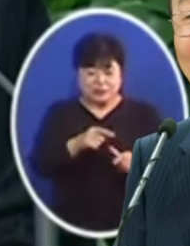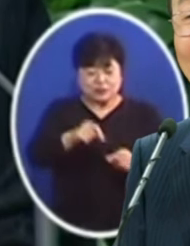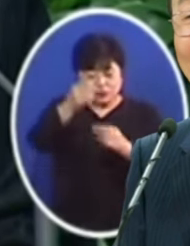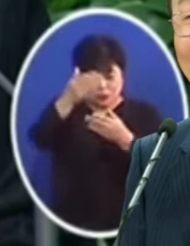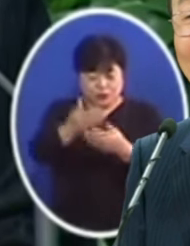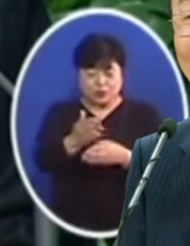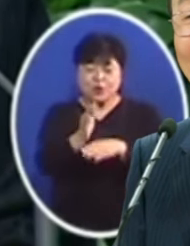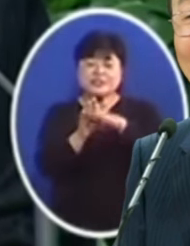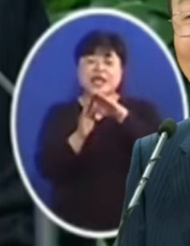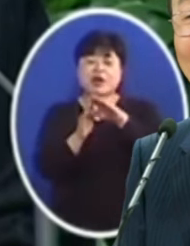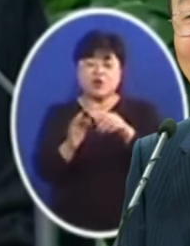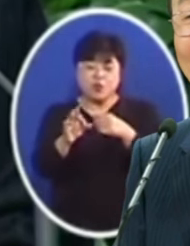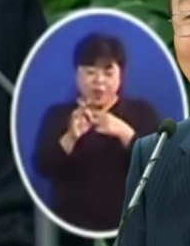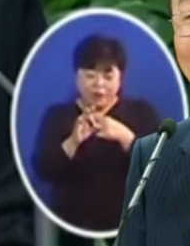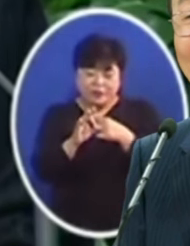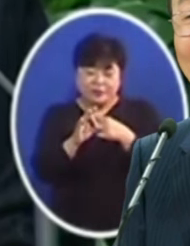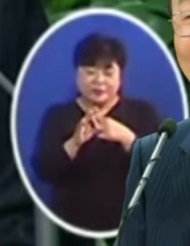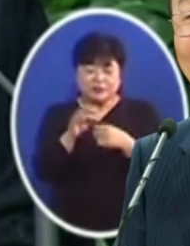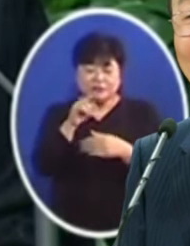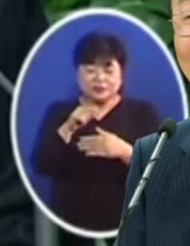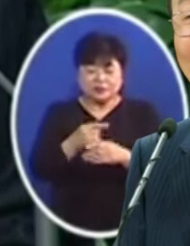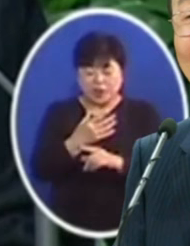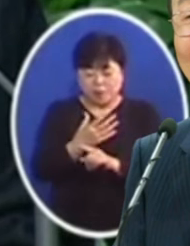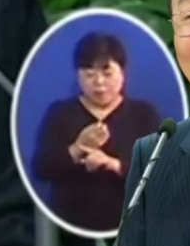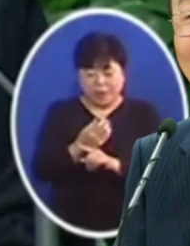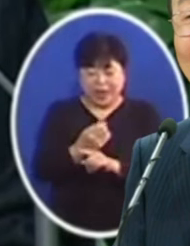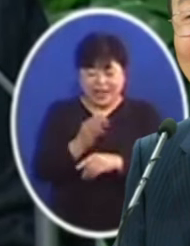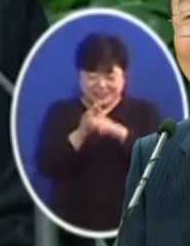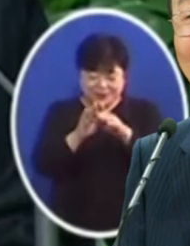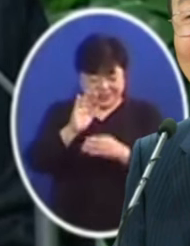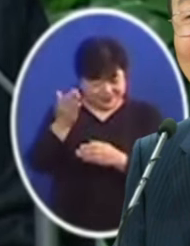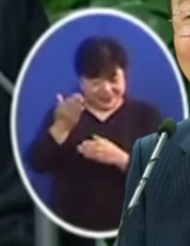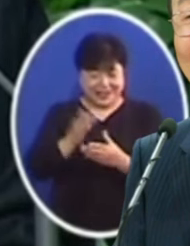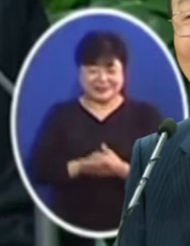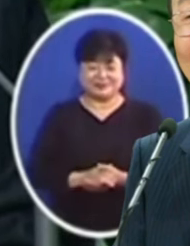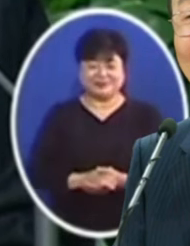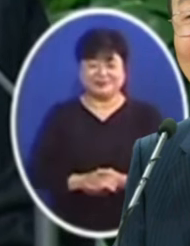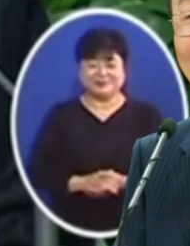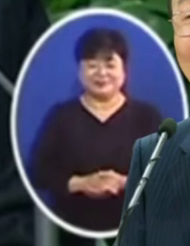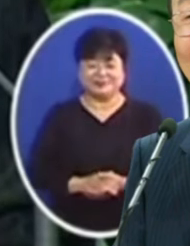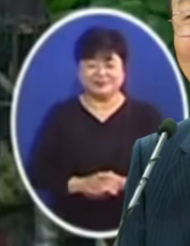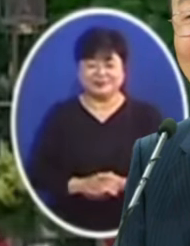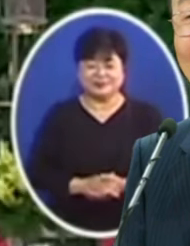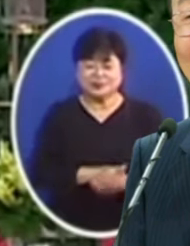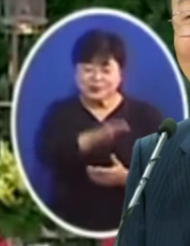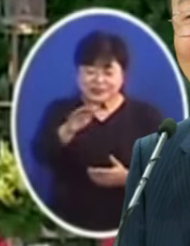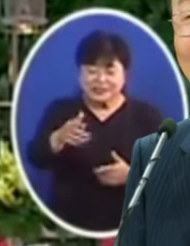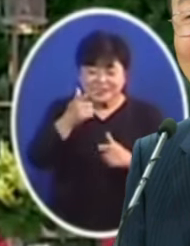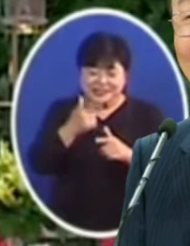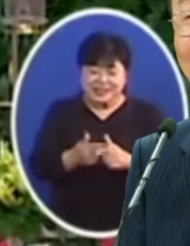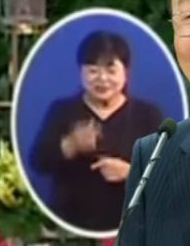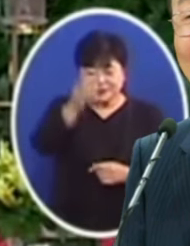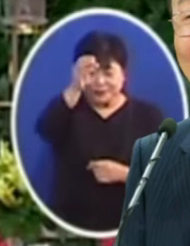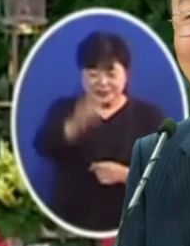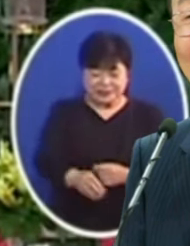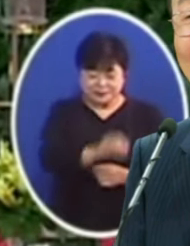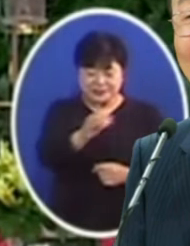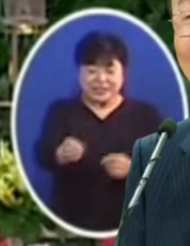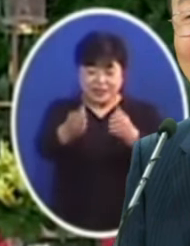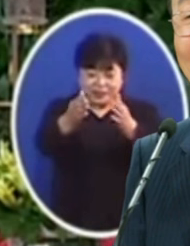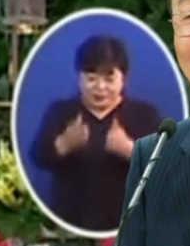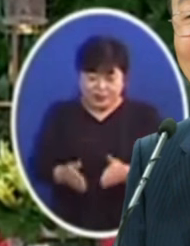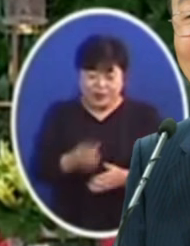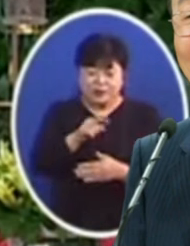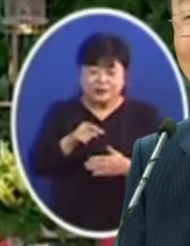구원으로 채워놓으면 여러분 우리 속에 보배가 채워지기 시작하는 것입니다. 우리는 예수님의 십자가를 통해서